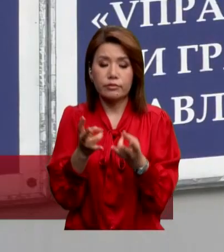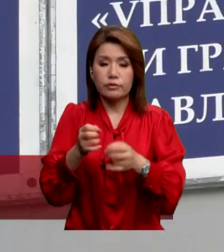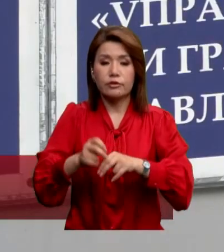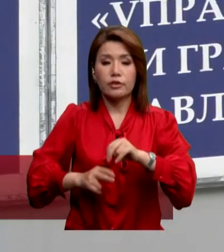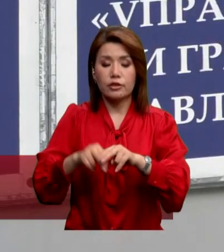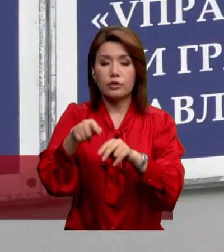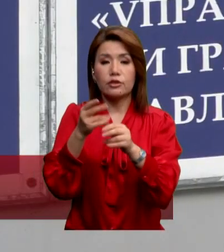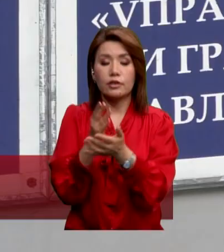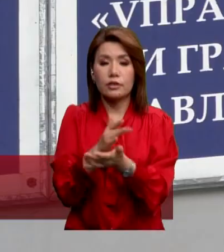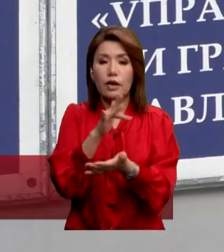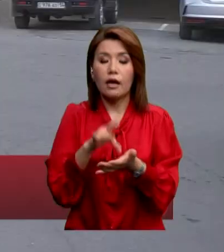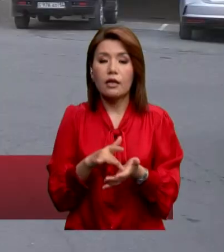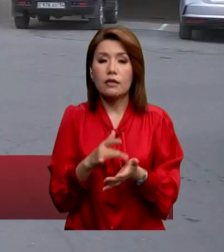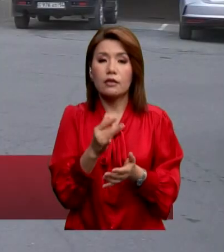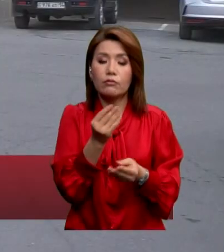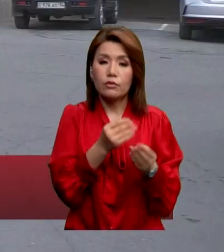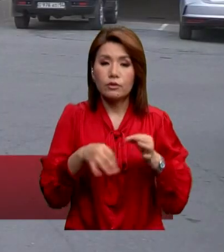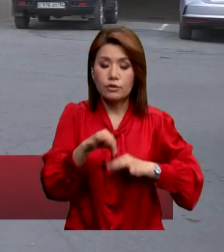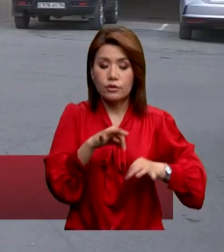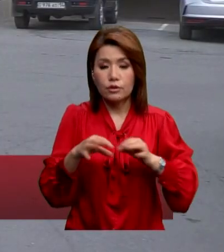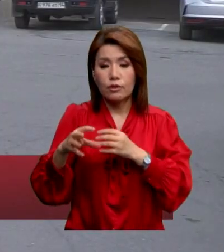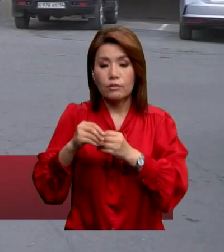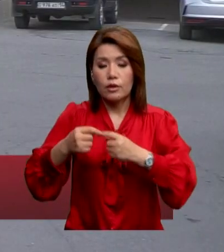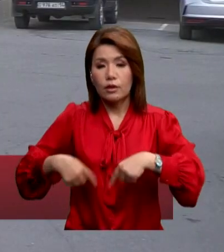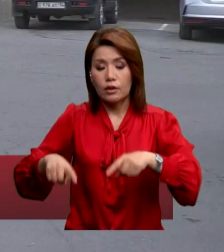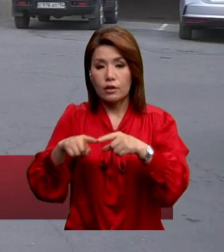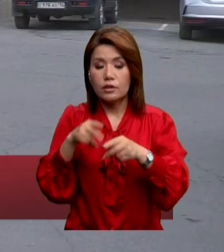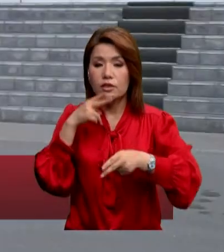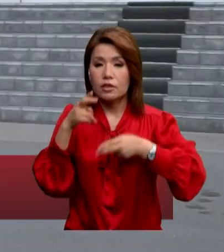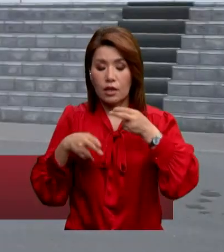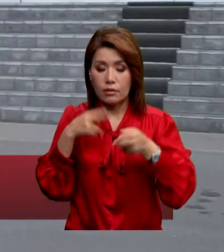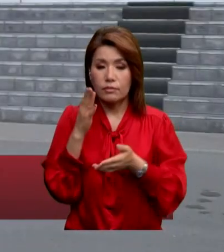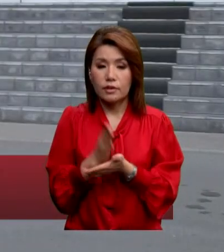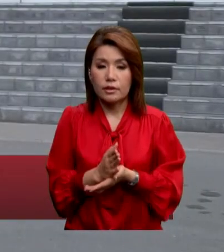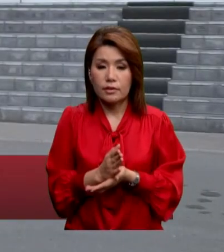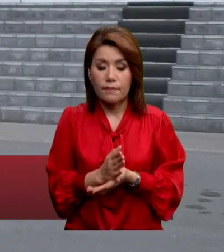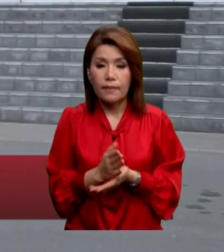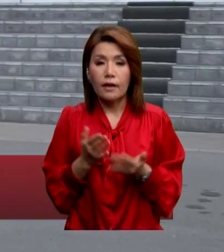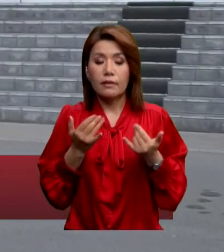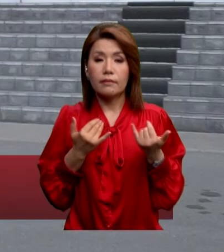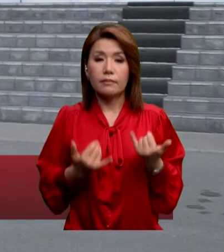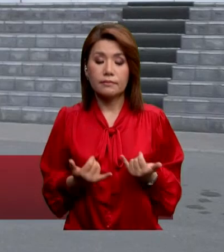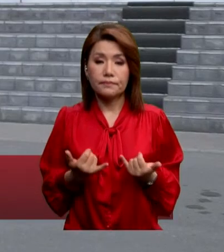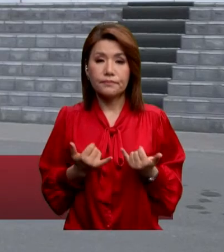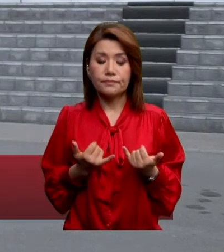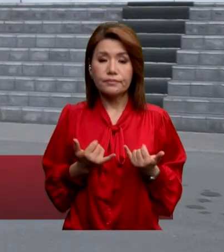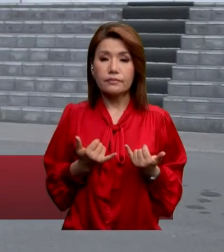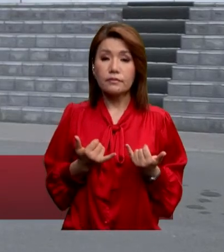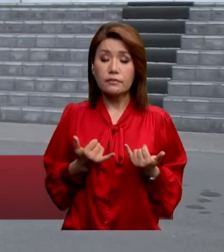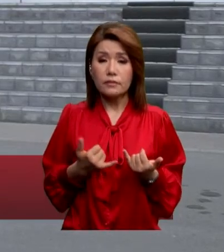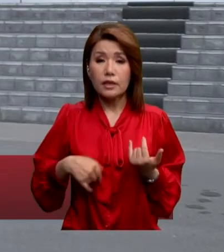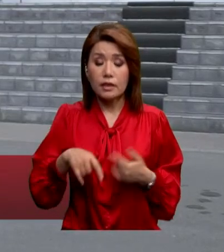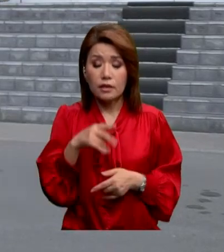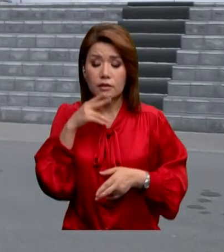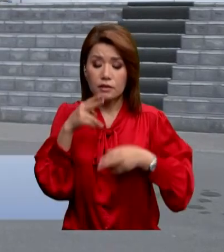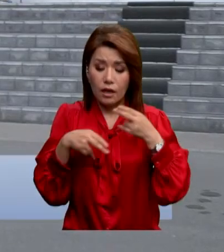құрылысқа қатысты қалалық сәулет бөлімі мен қоғамдық бірлестіктер тарапынан шағым бар. Мы сейчас подготавливаем материалы. Келіп